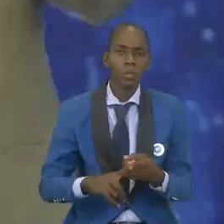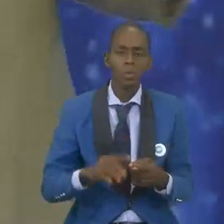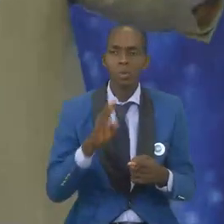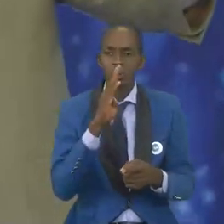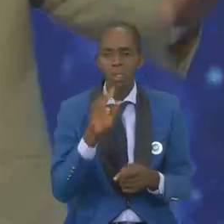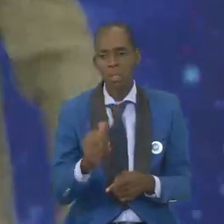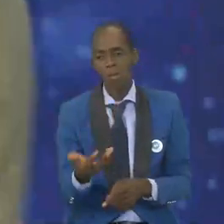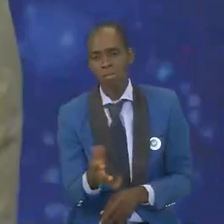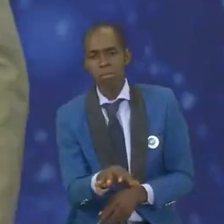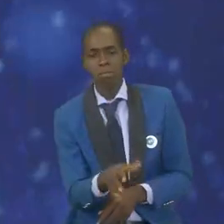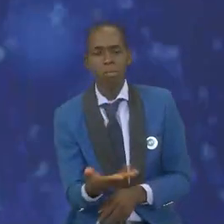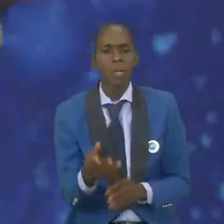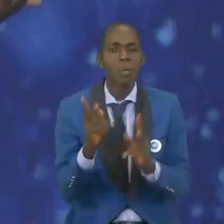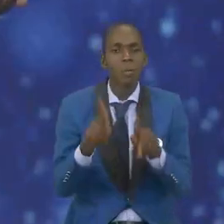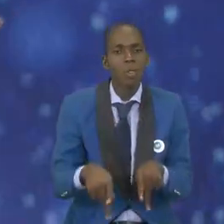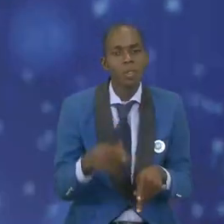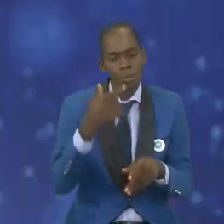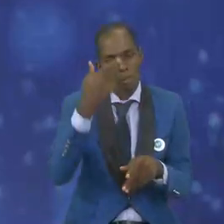devenir